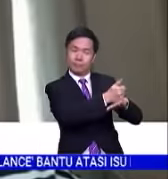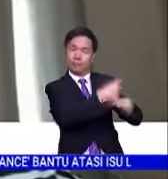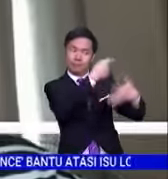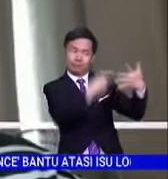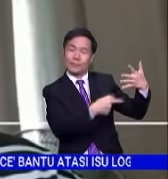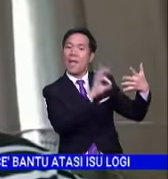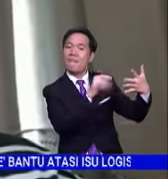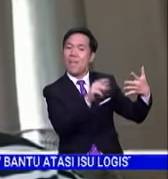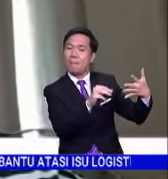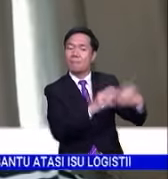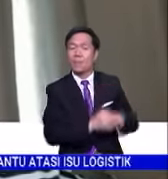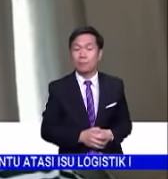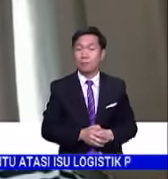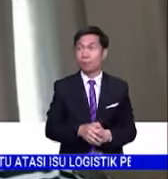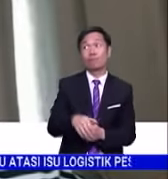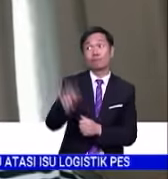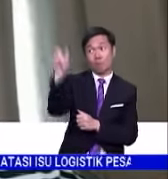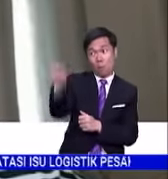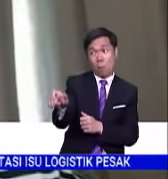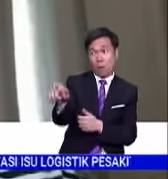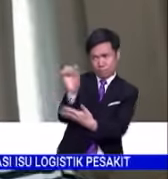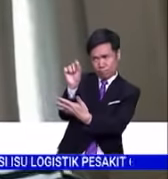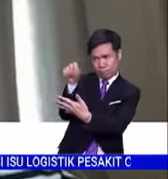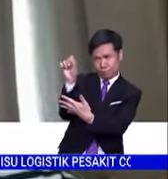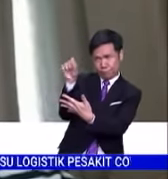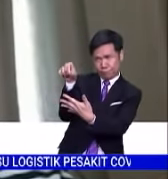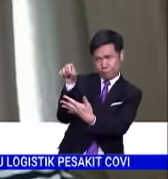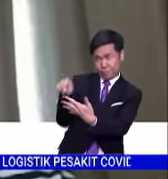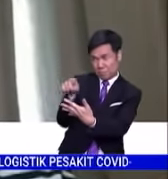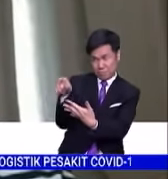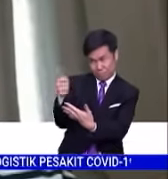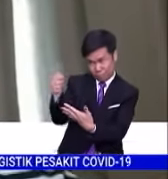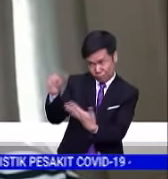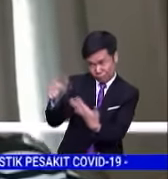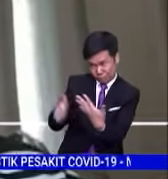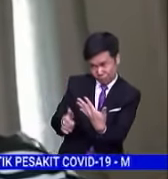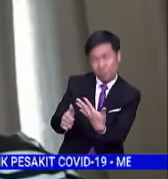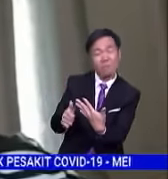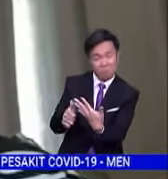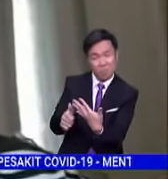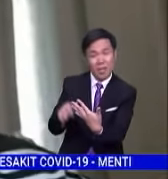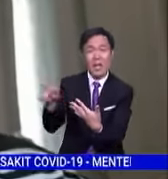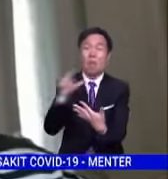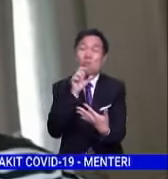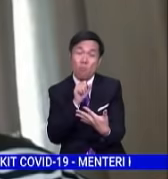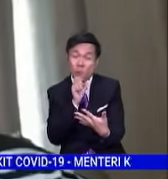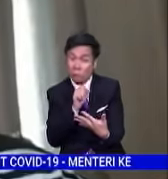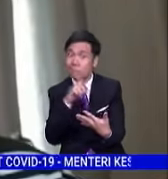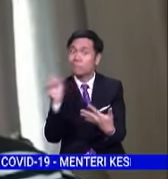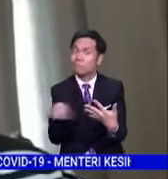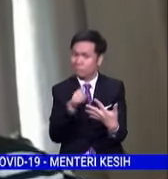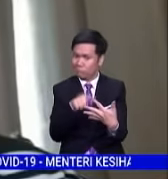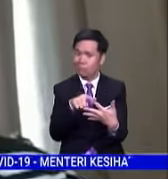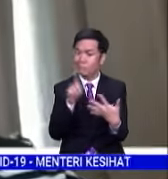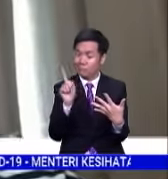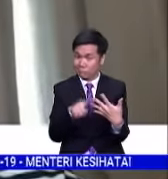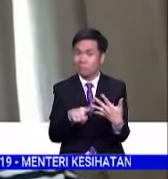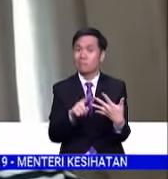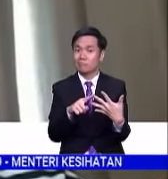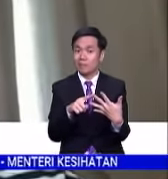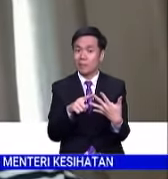Selain membuat penilaian calon-calon yang sesuai dari segi prestasi semasa dan usia yang sesuai, mereka